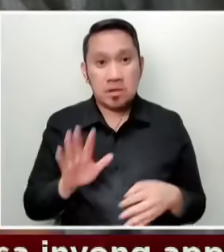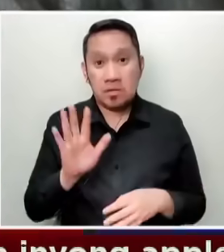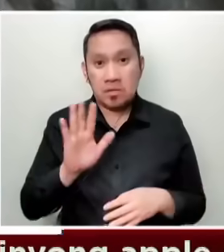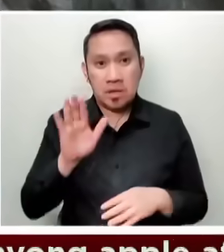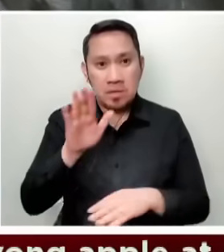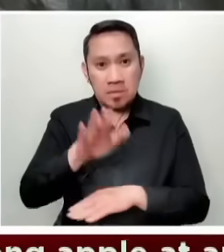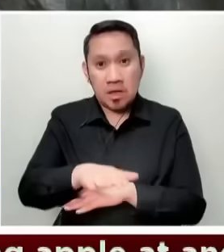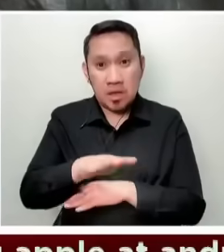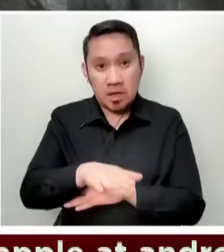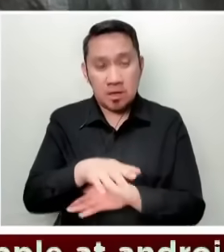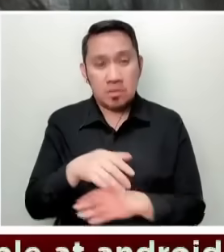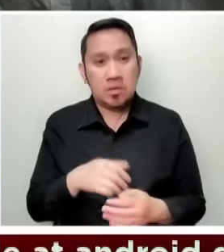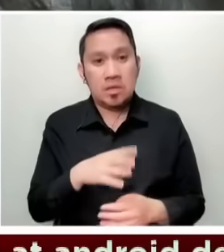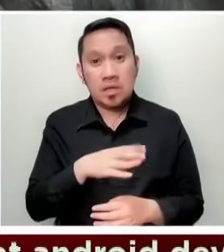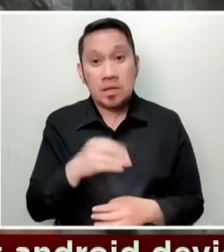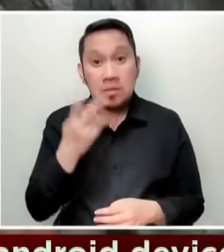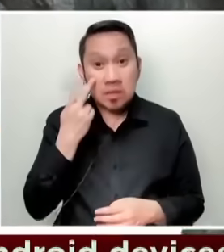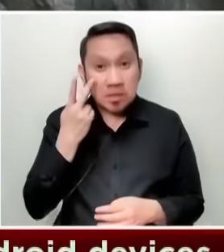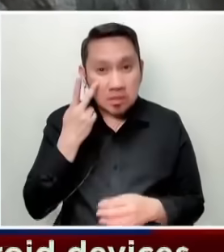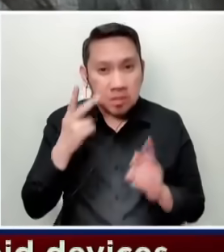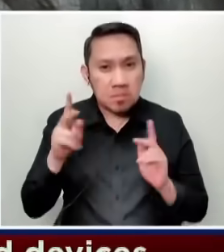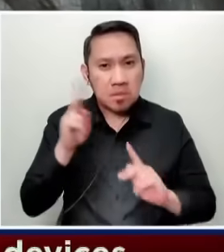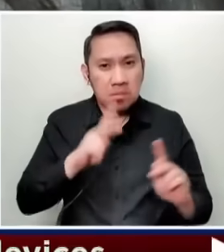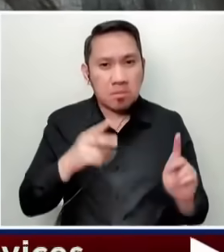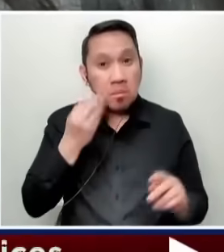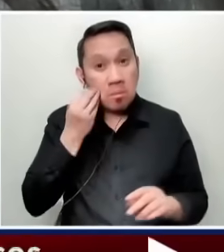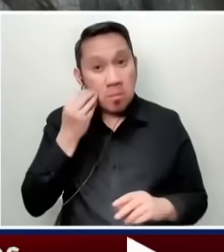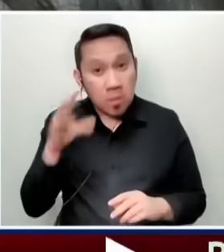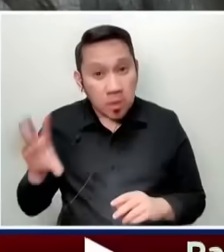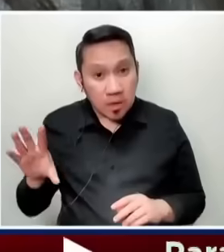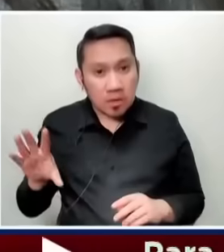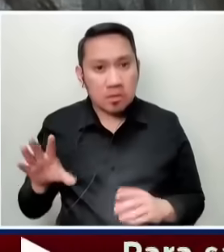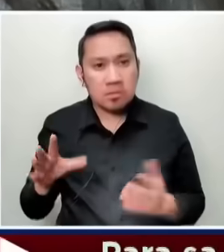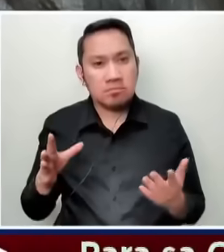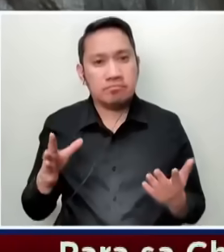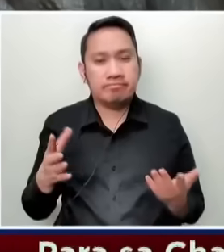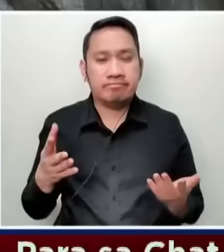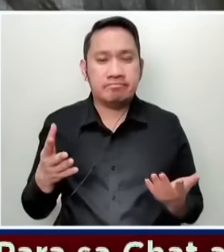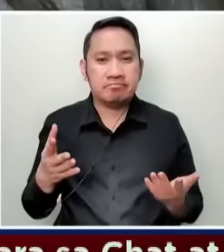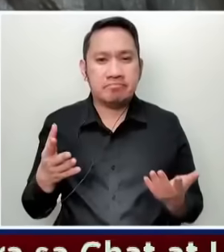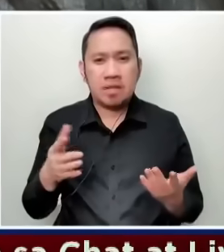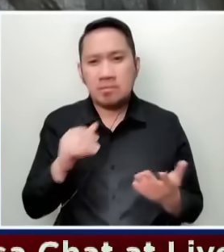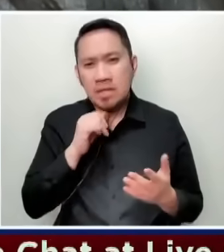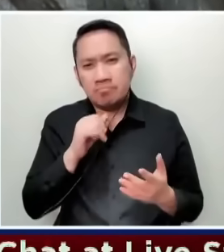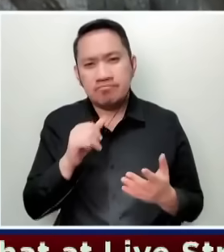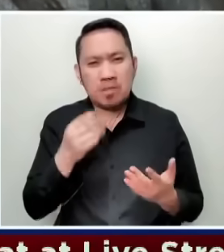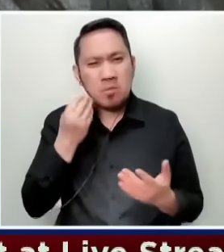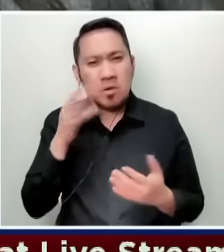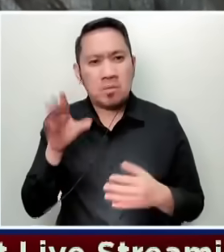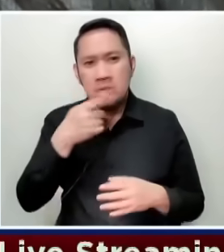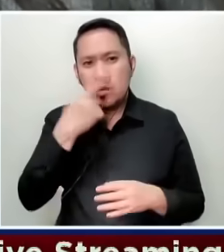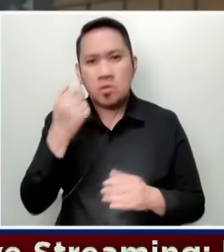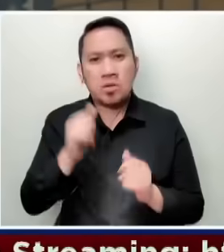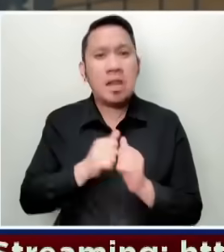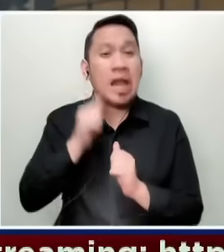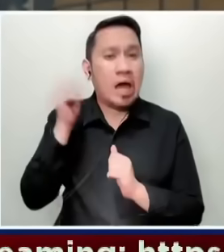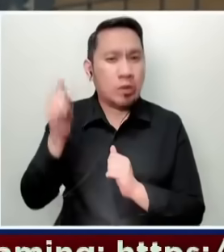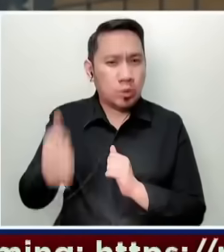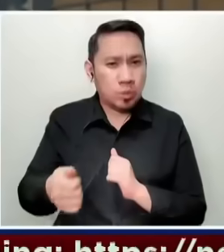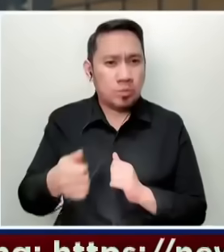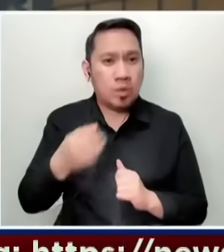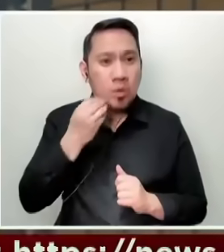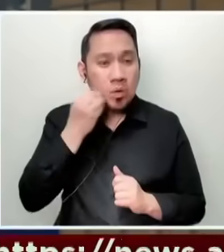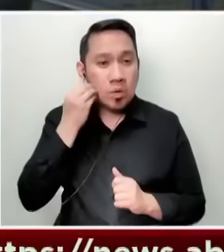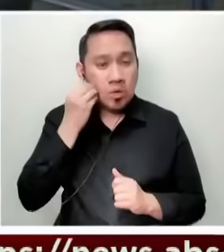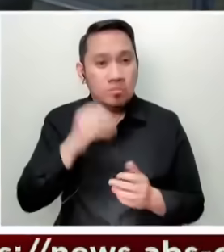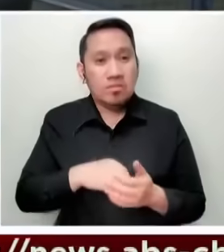Ngayon nakita naman namin na nag-uwian yung mga tao pero siyempre, hindi na namin sinubukan umuwi dahil sa layo nga ng lugar namin. Talagang